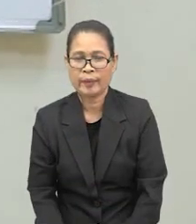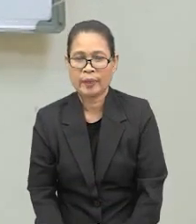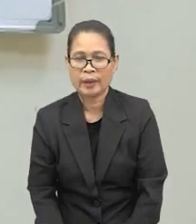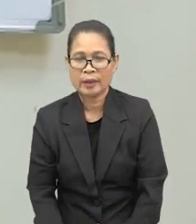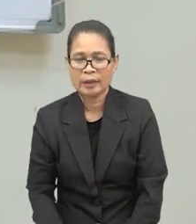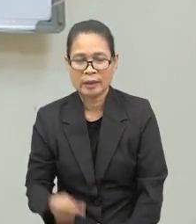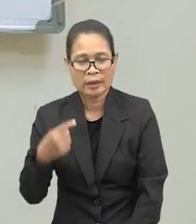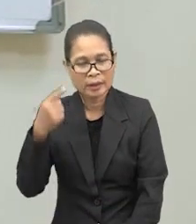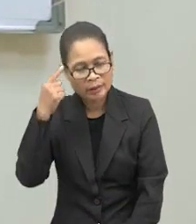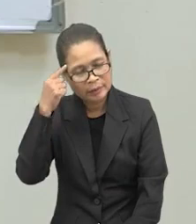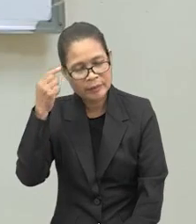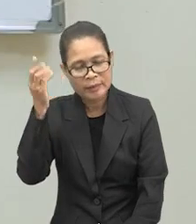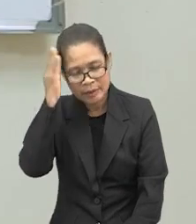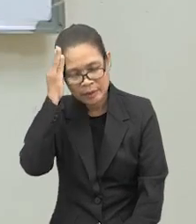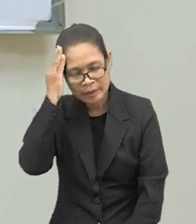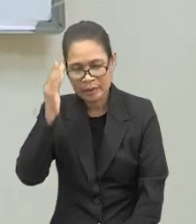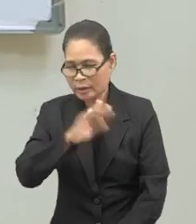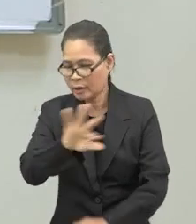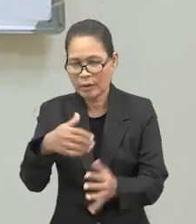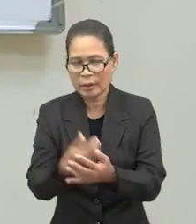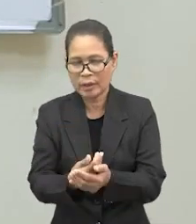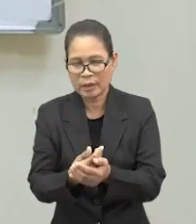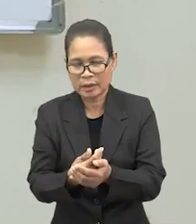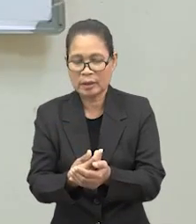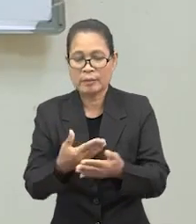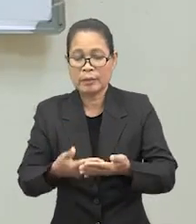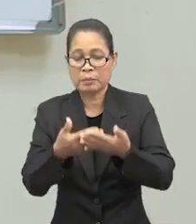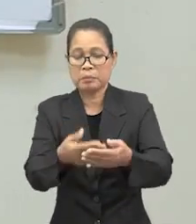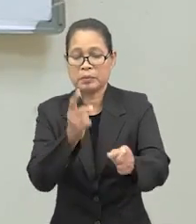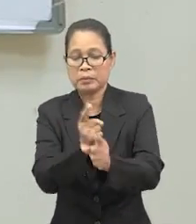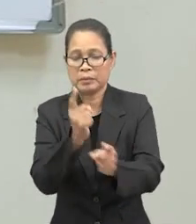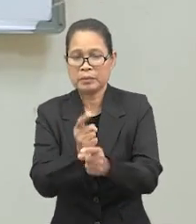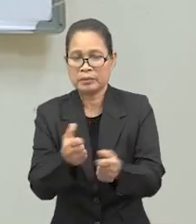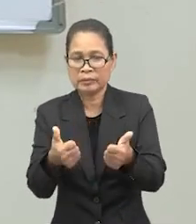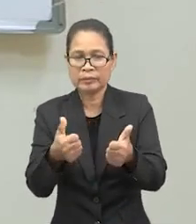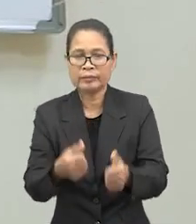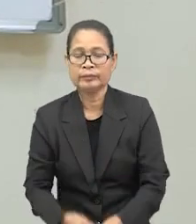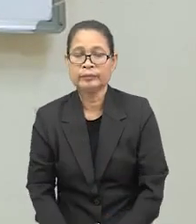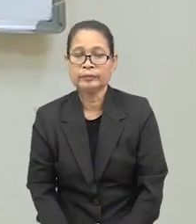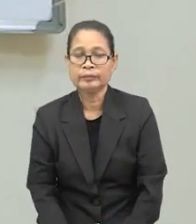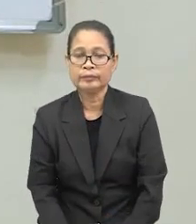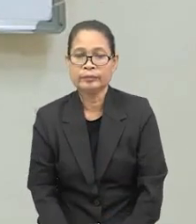bán bọn nà ta chứa thà con bằng cả bán trăm